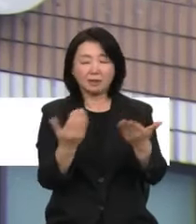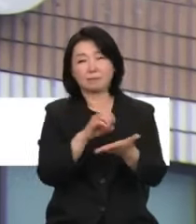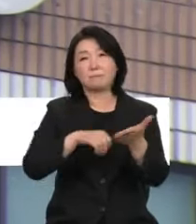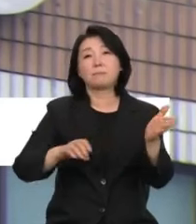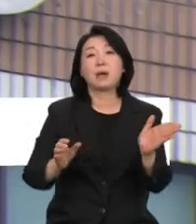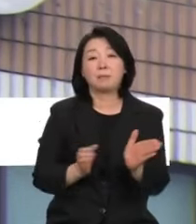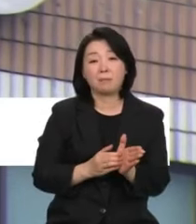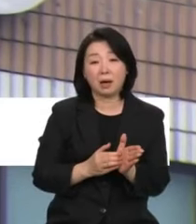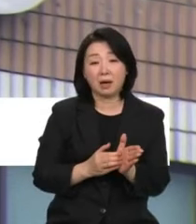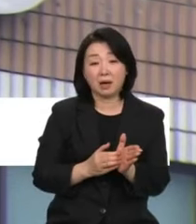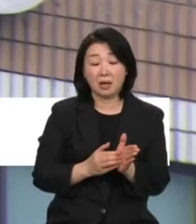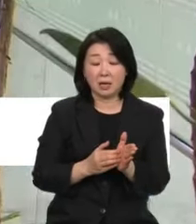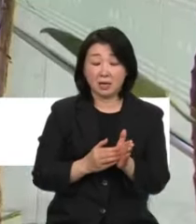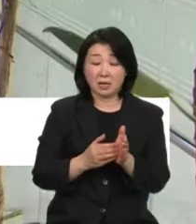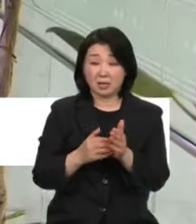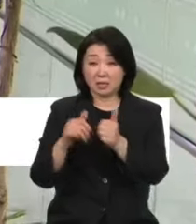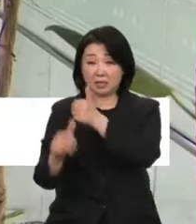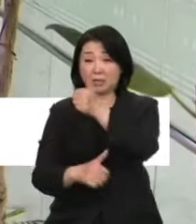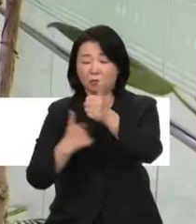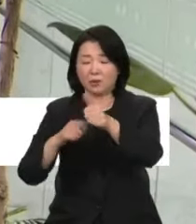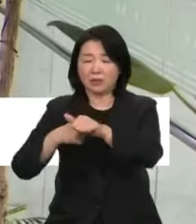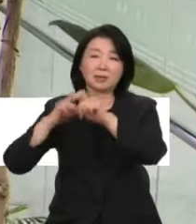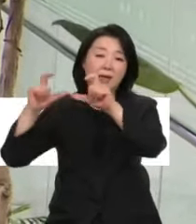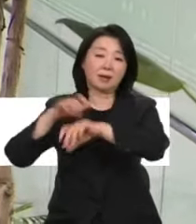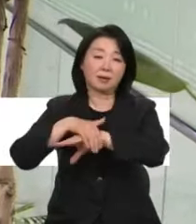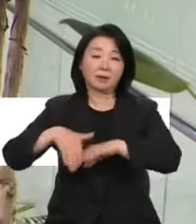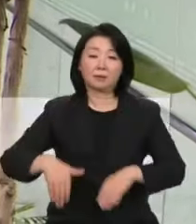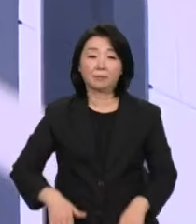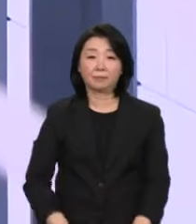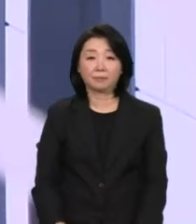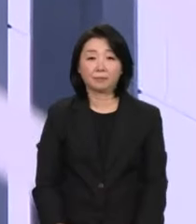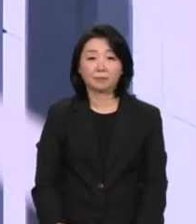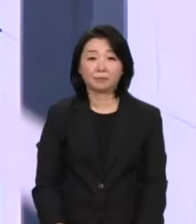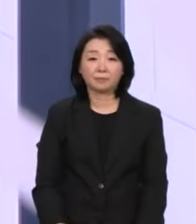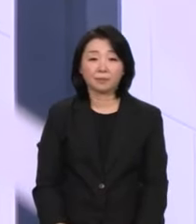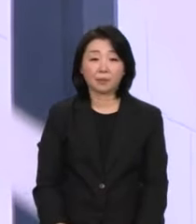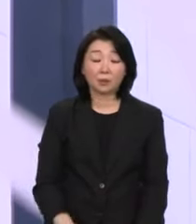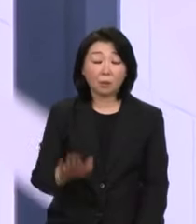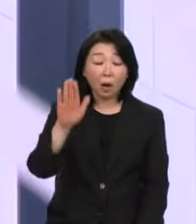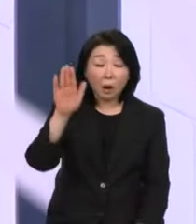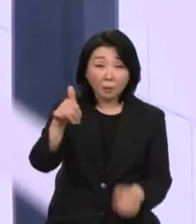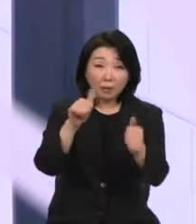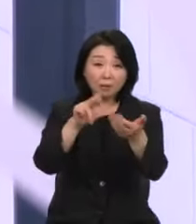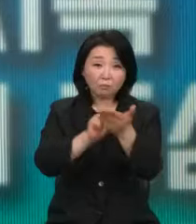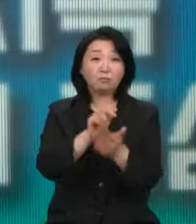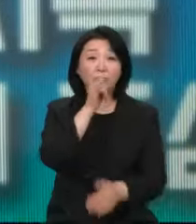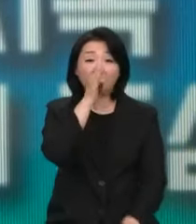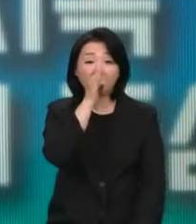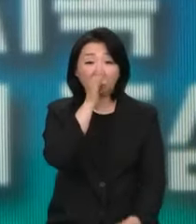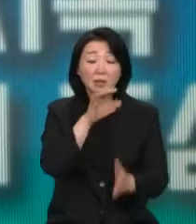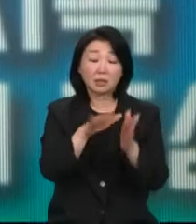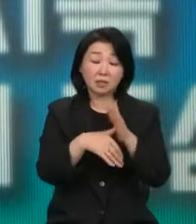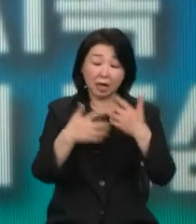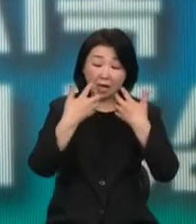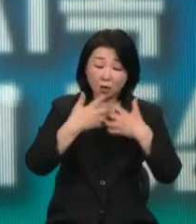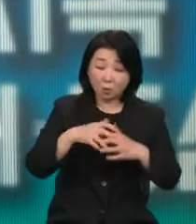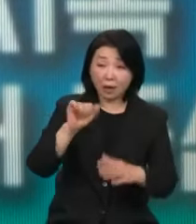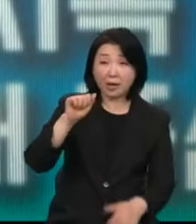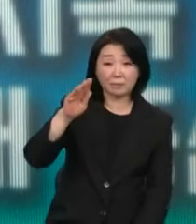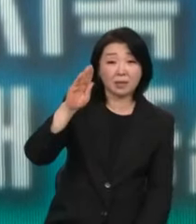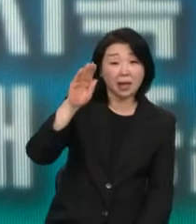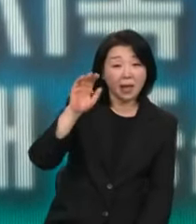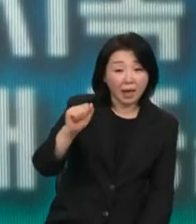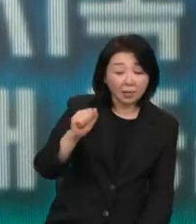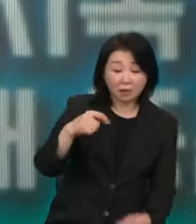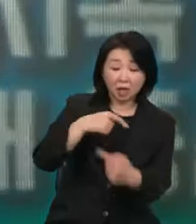배제하고 인사위원회를 열어 징계 절차를 밟기로 했습니다. 또 앞으로 판정에 문제가 생기면 로봇 심판 ABS의